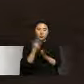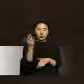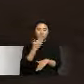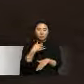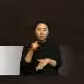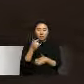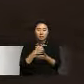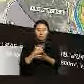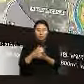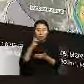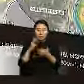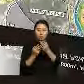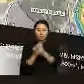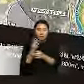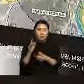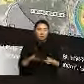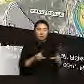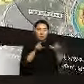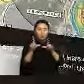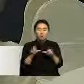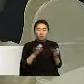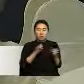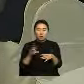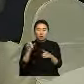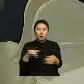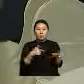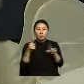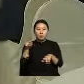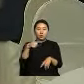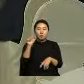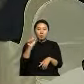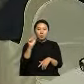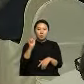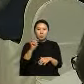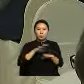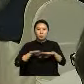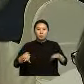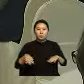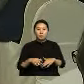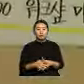구리시와 남양주시에서 발생한 생활쓰레기를 하루 150톤 처리하고 있습니다.